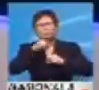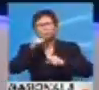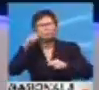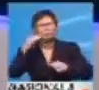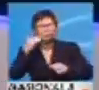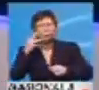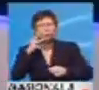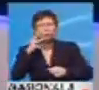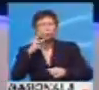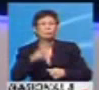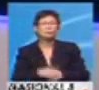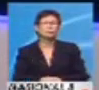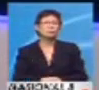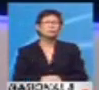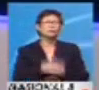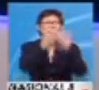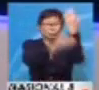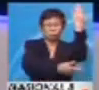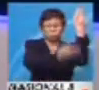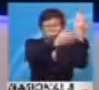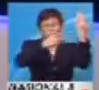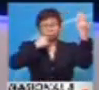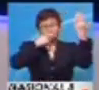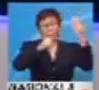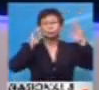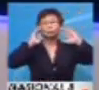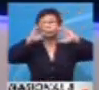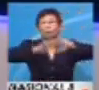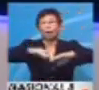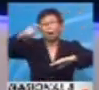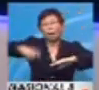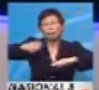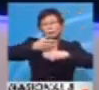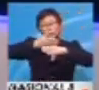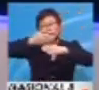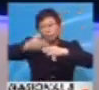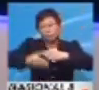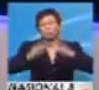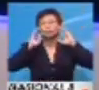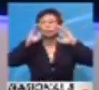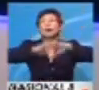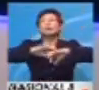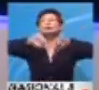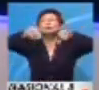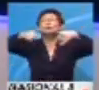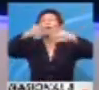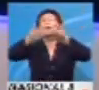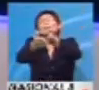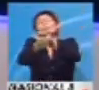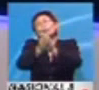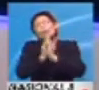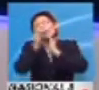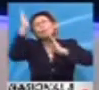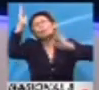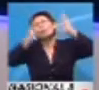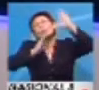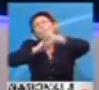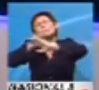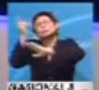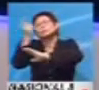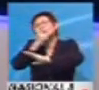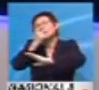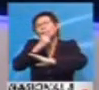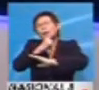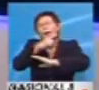sementara itu masjid di seluruh negara diminta mengadakan sholat hajat selepas salat Jumat esuk bagi memohon supaya negara terhindar daripada